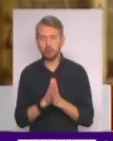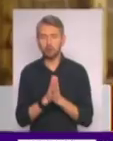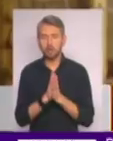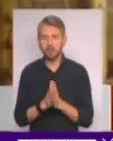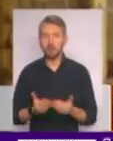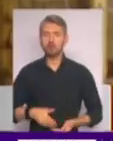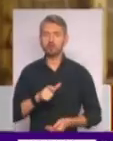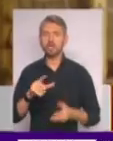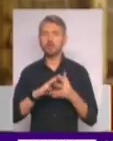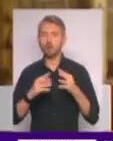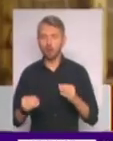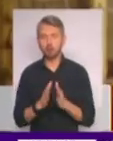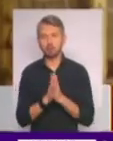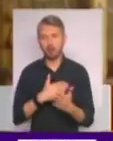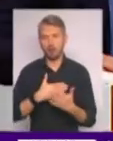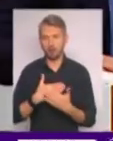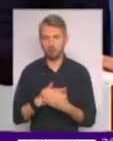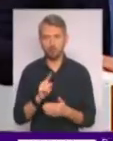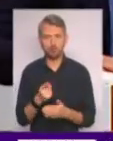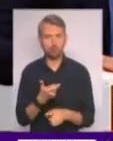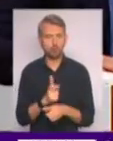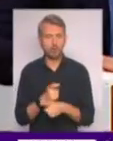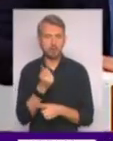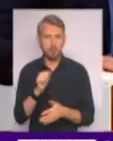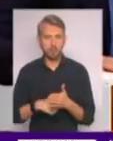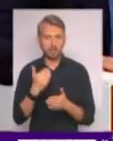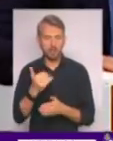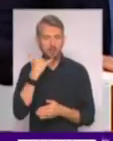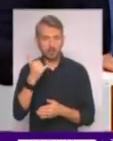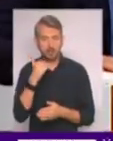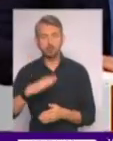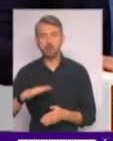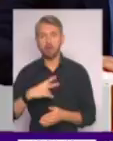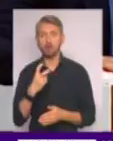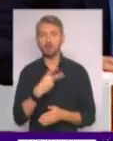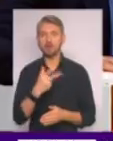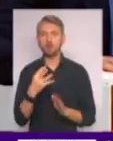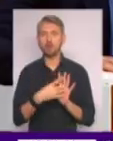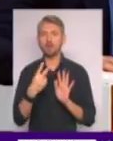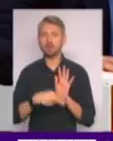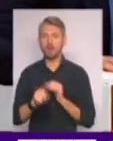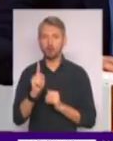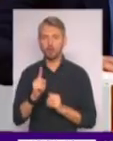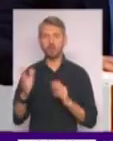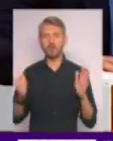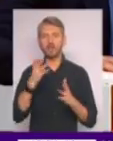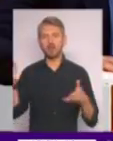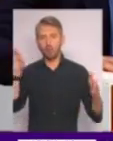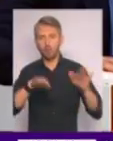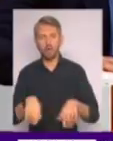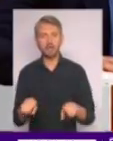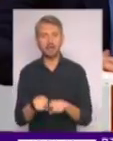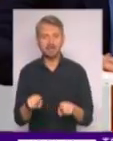Виноградаря, долучайтеся активно. Сьогодні чомусь досить мало від вас дзвінків. Ми чекаємо 223-081. Вітряні гори так